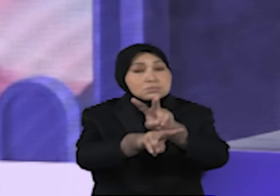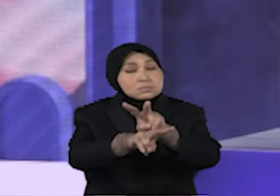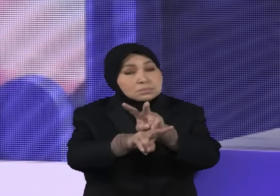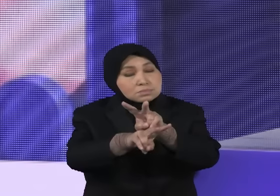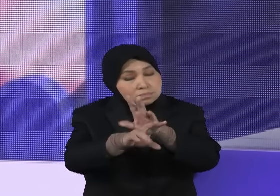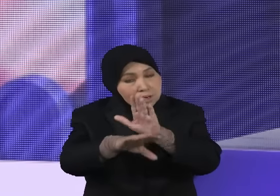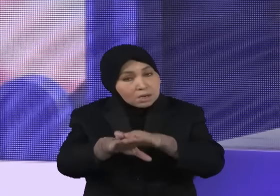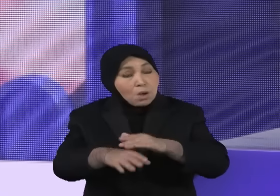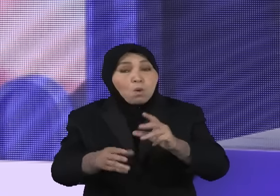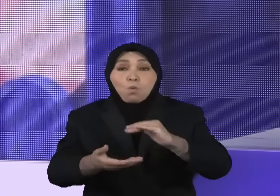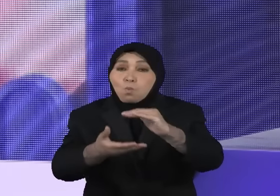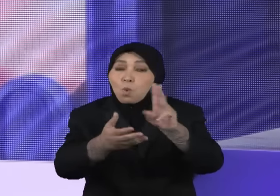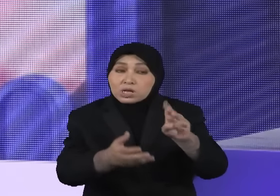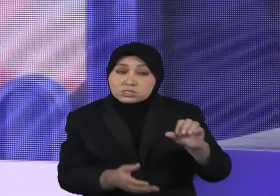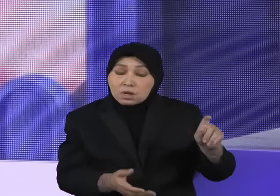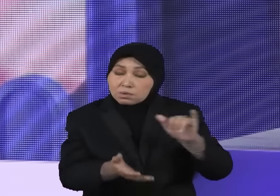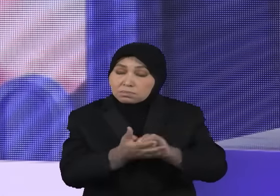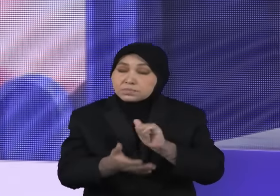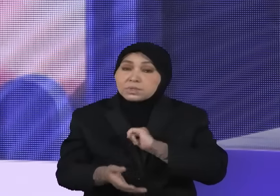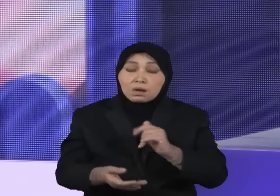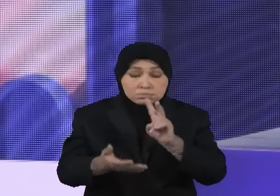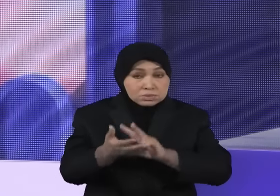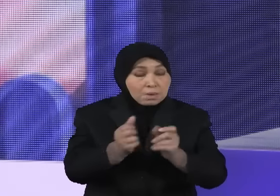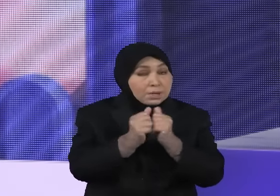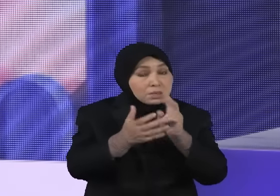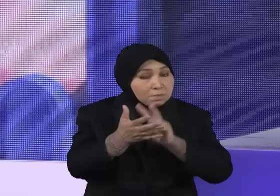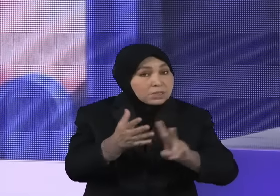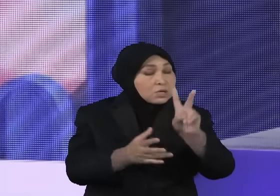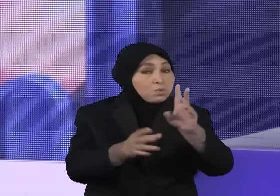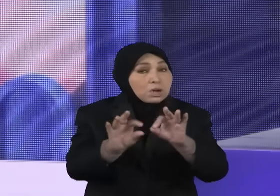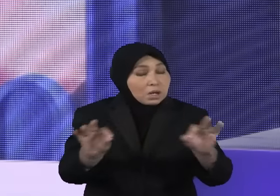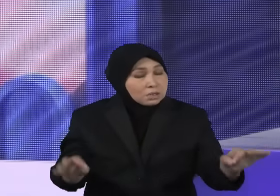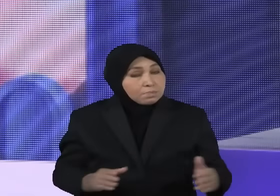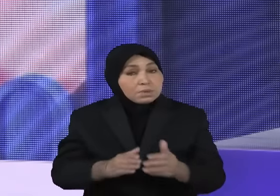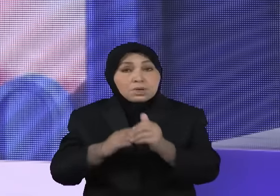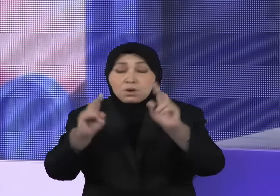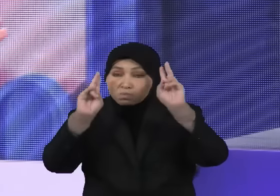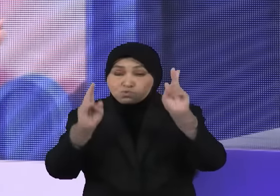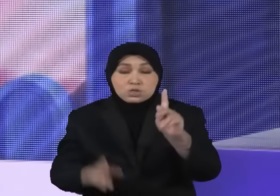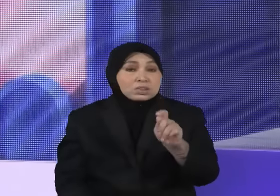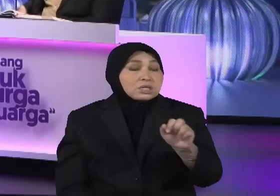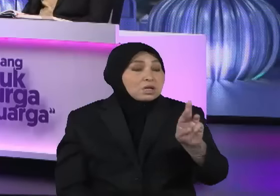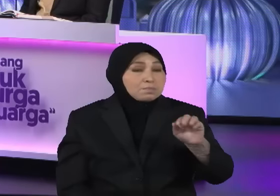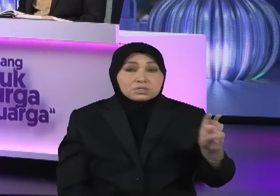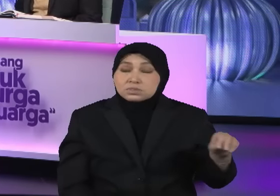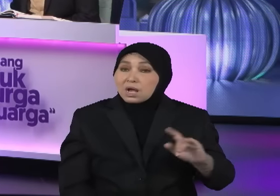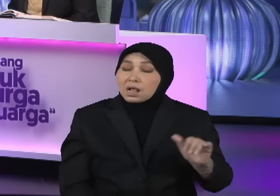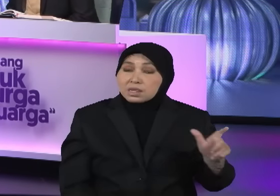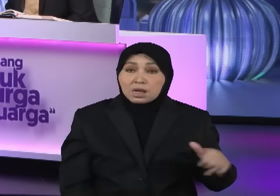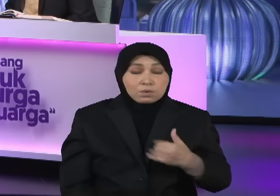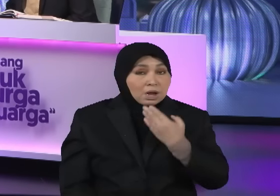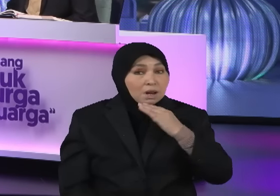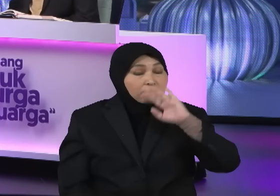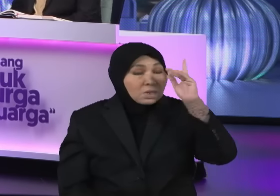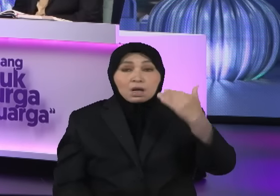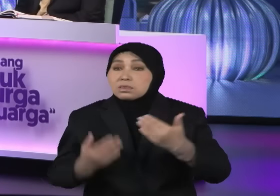kepada wasiat itu sendiri. Mari sama-sama kita membaca dua ayat ini dipimpin Al-Fadhil Ustaz Tirmizi Ali. Sila Ustaz. Baik, Alhamdulillah.